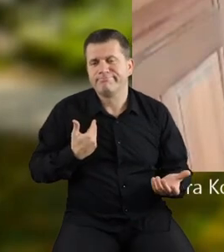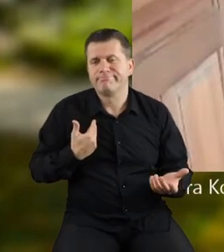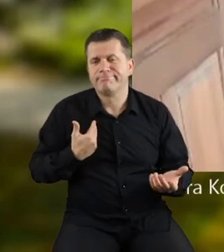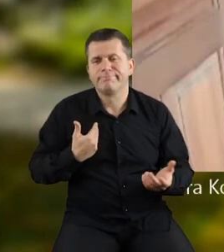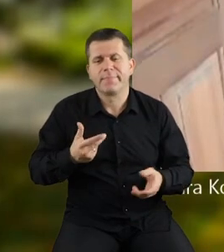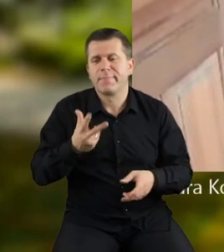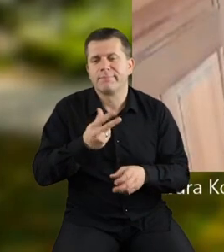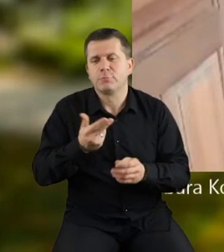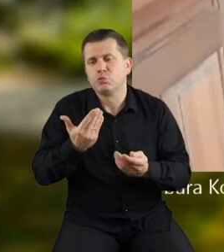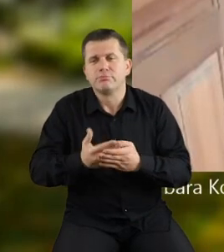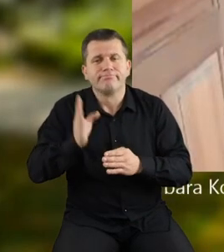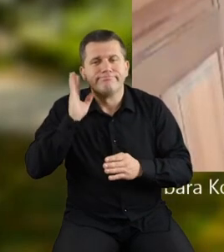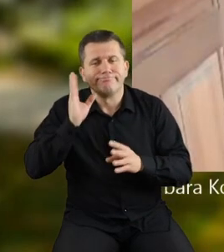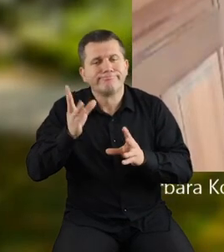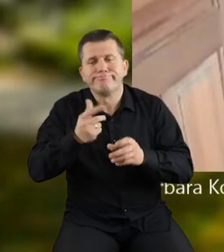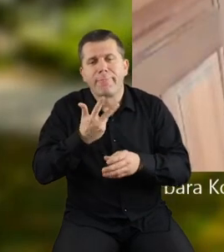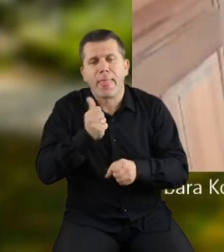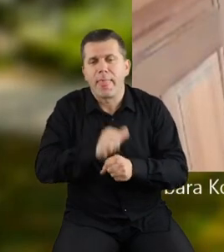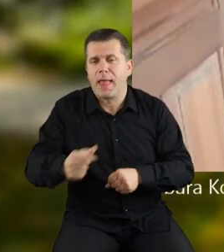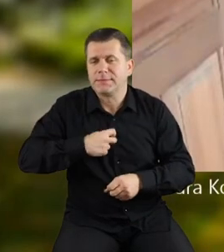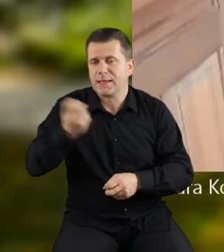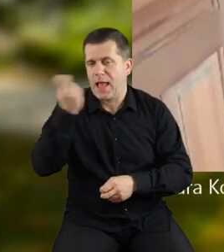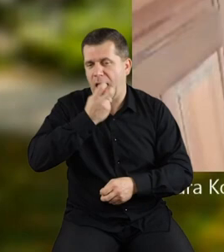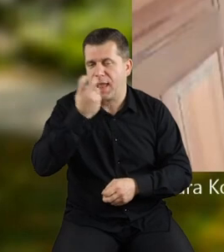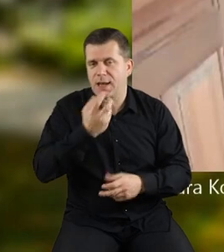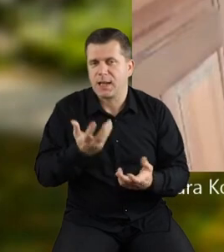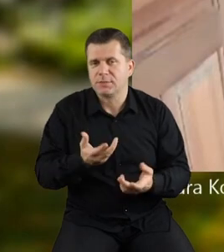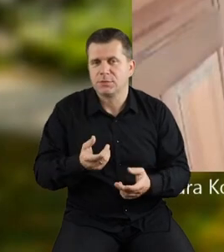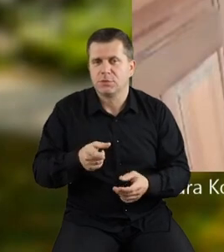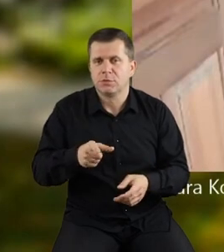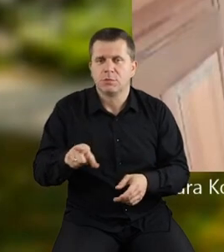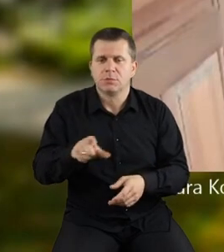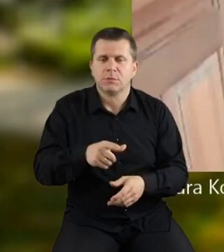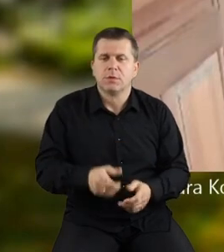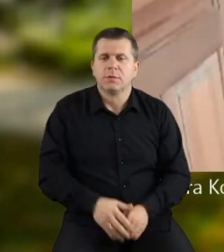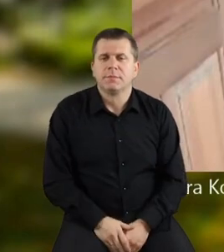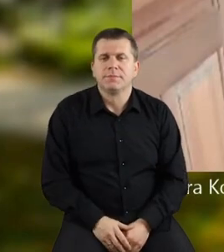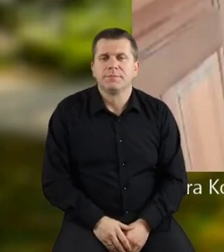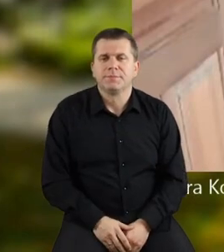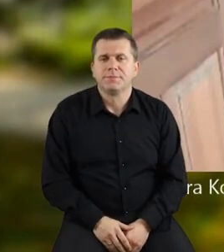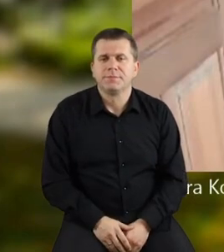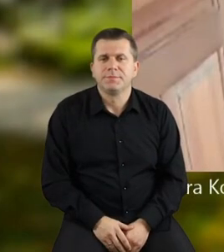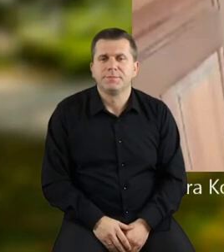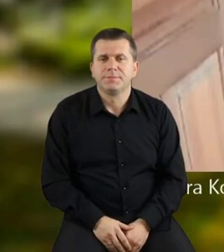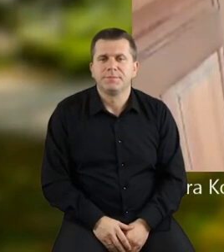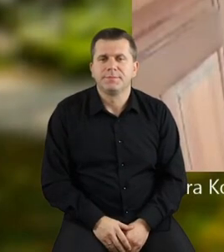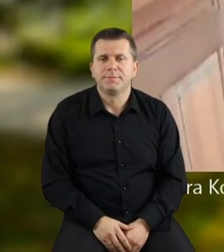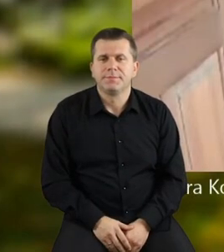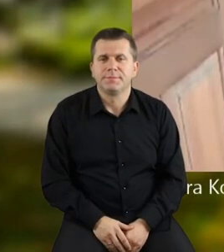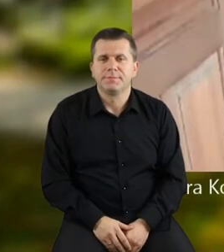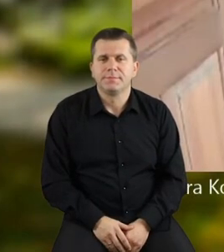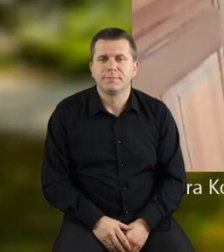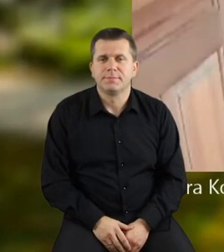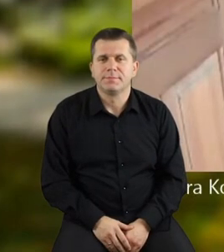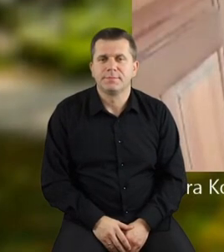w środowisku atrakcyjne. To nie chodzi o to, że jest jakiś wielki ostracyzm,